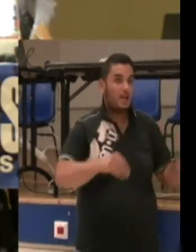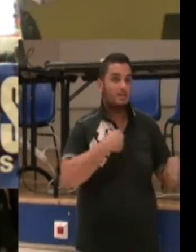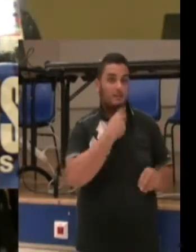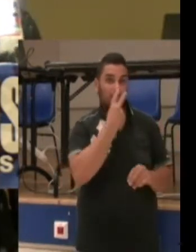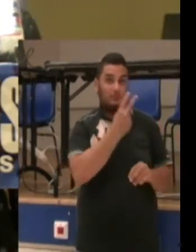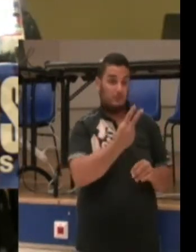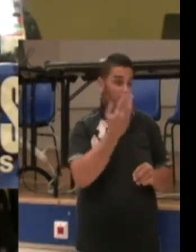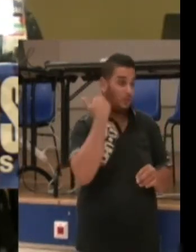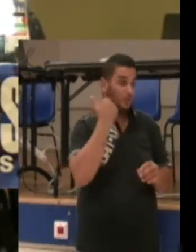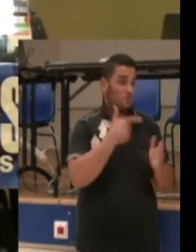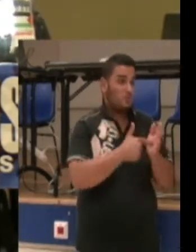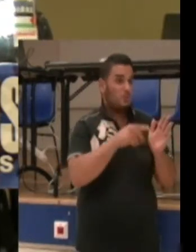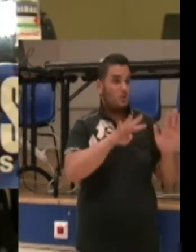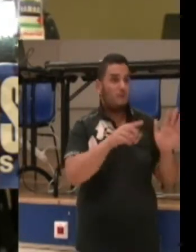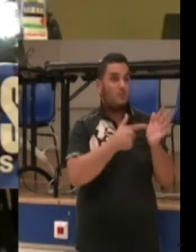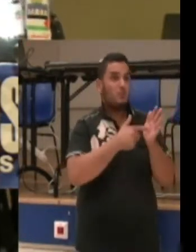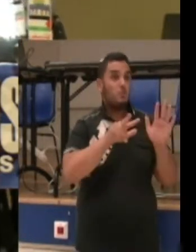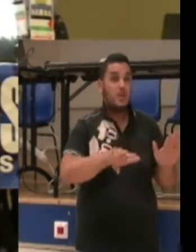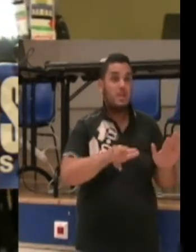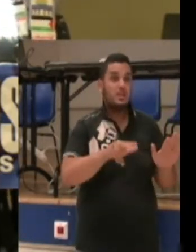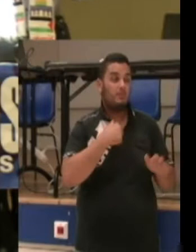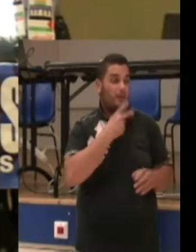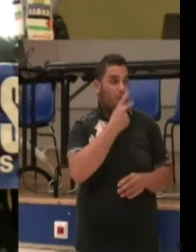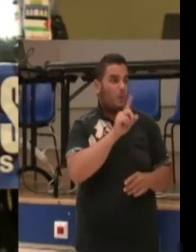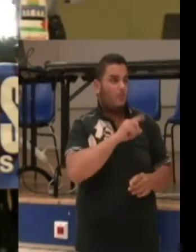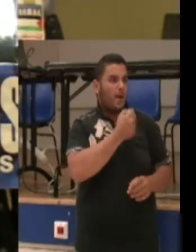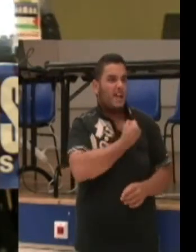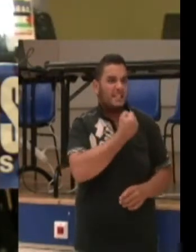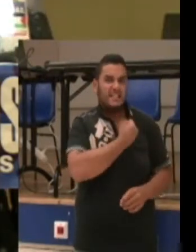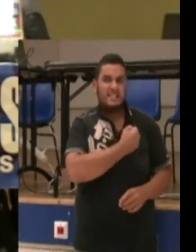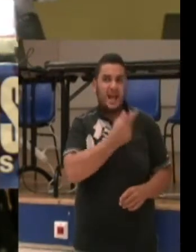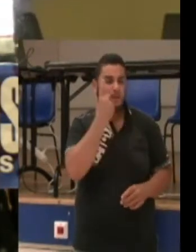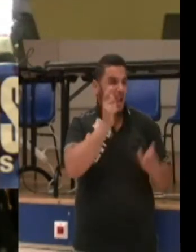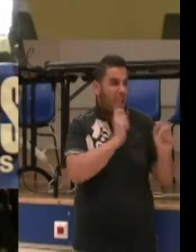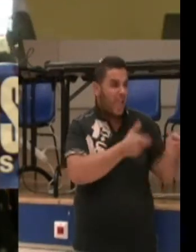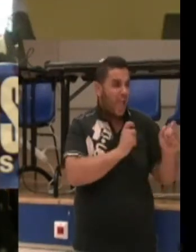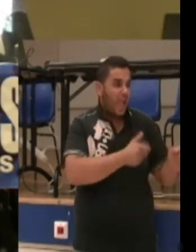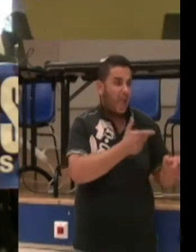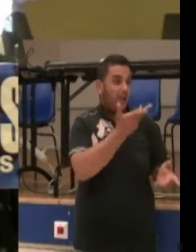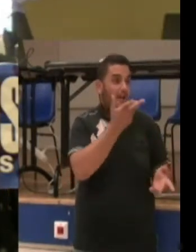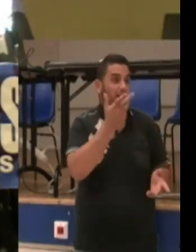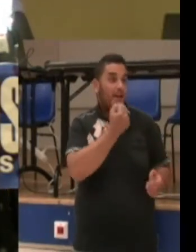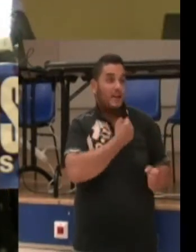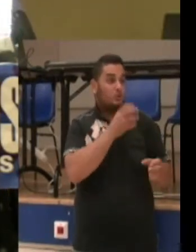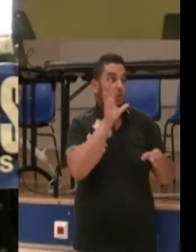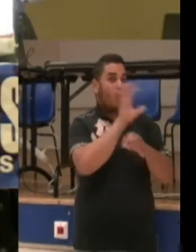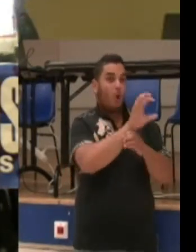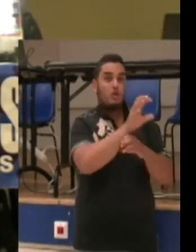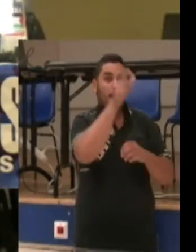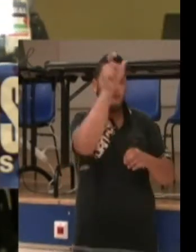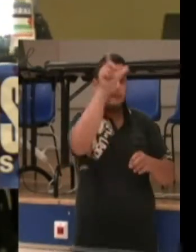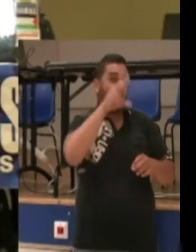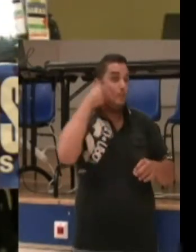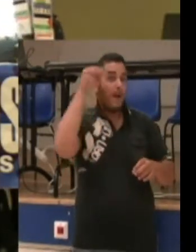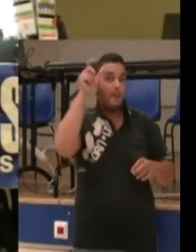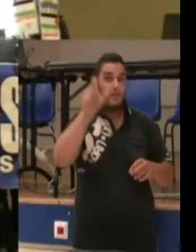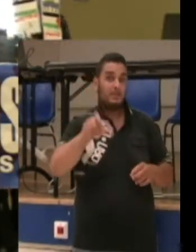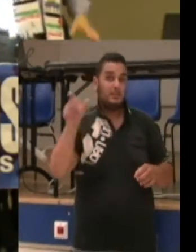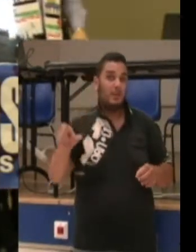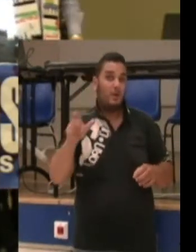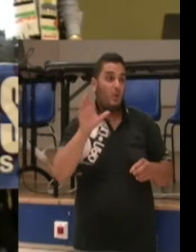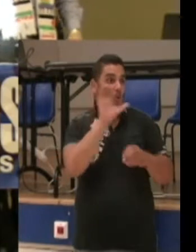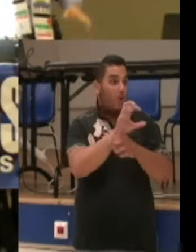période pour enquêter sur les crimes de guerre et les crimes contre l'humanité commis par les